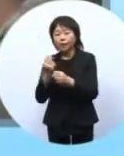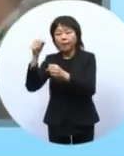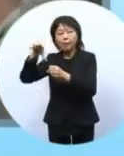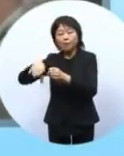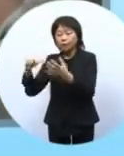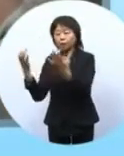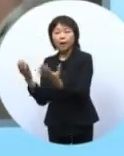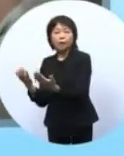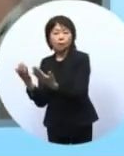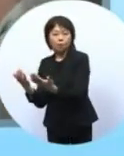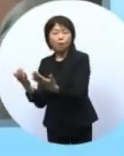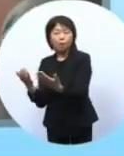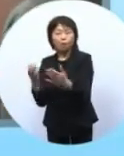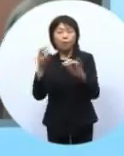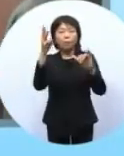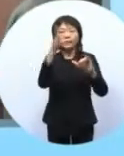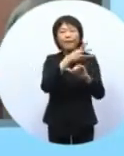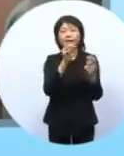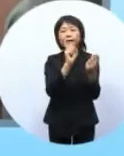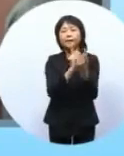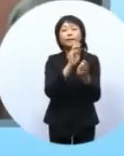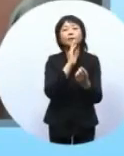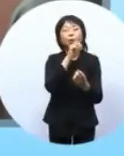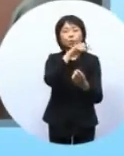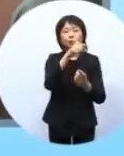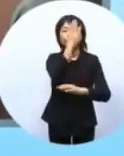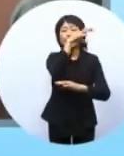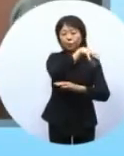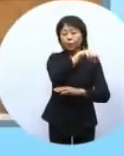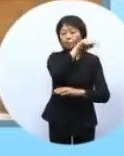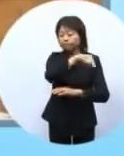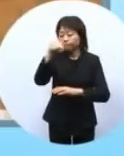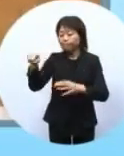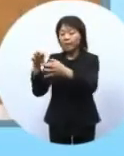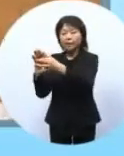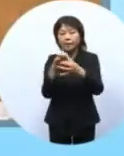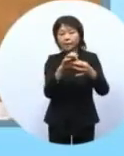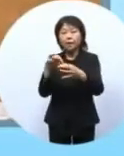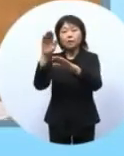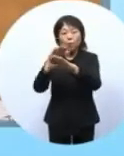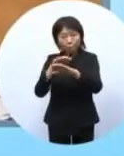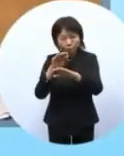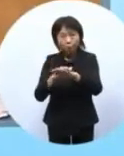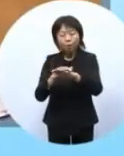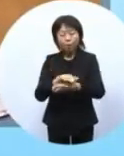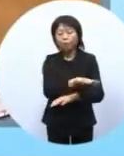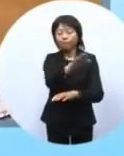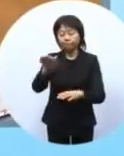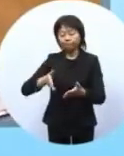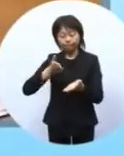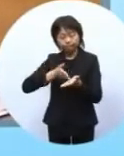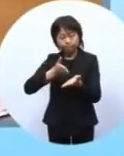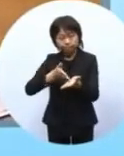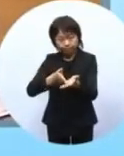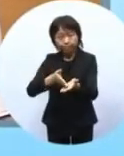と災害対策本部が置かれる市役所との連絡方法を参加者に説明していました。